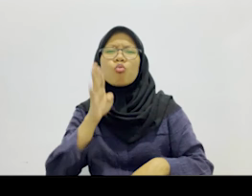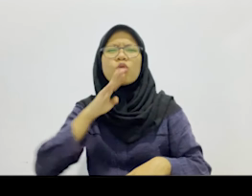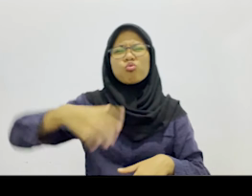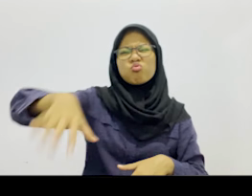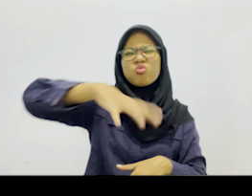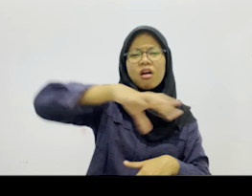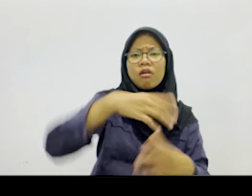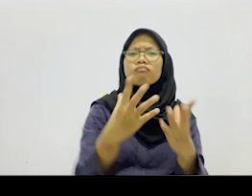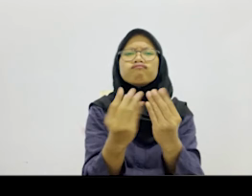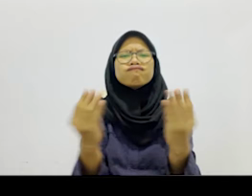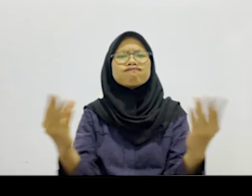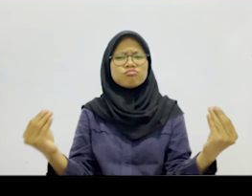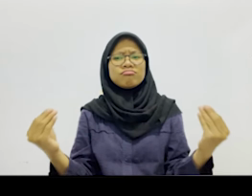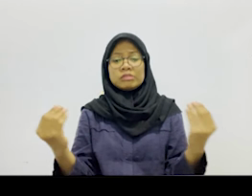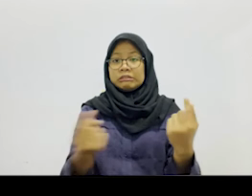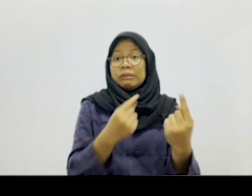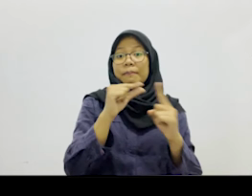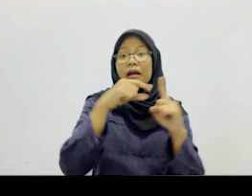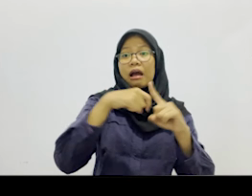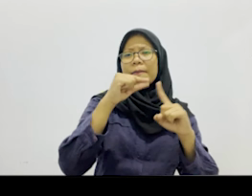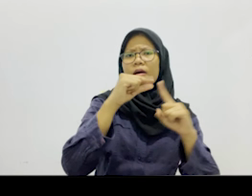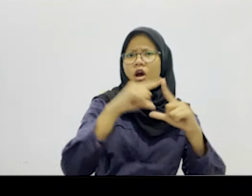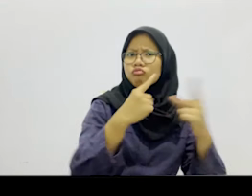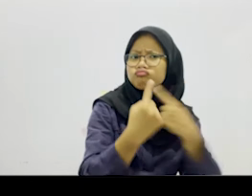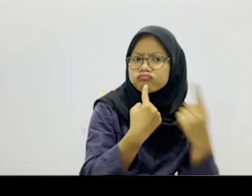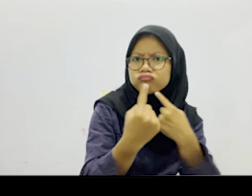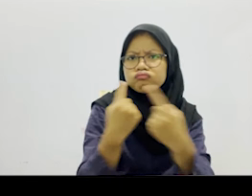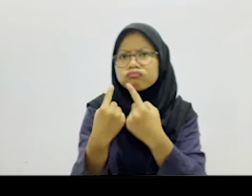pedoman pelaksanaan tanggung jawab sosial perusahaan.